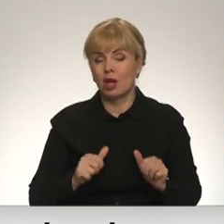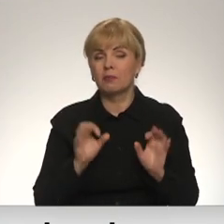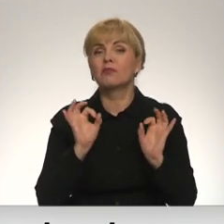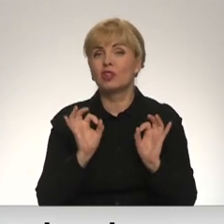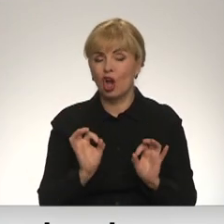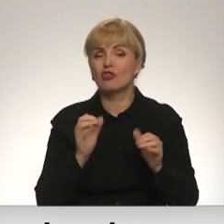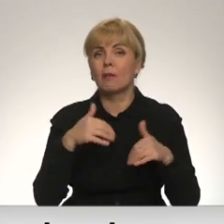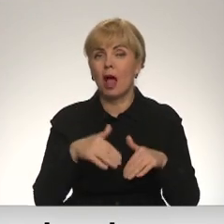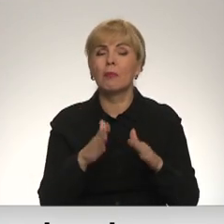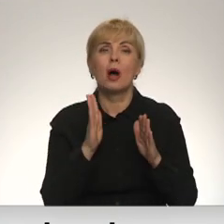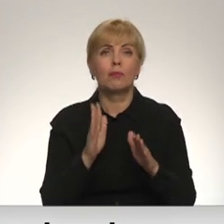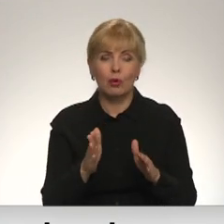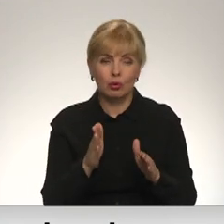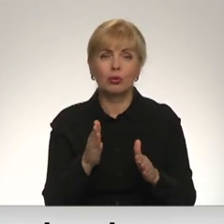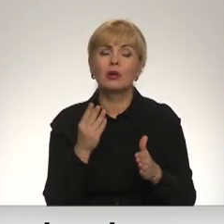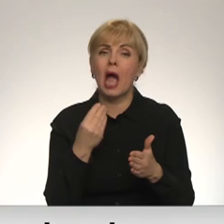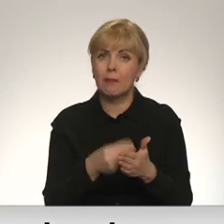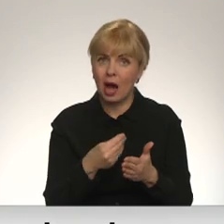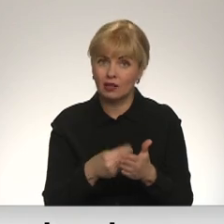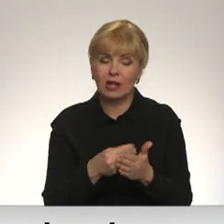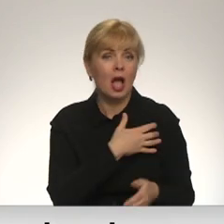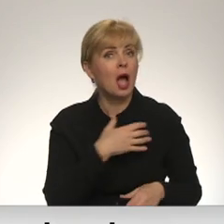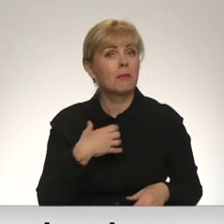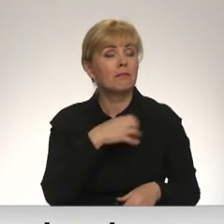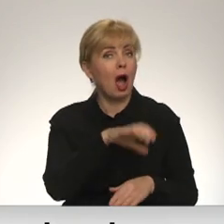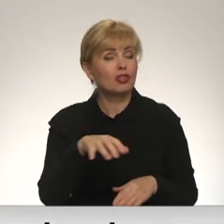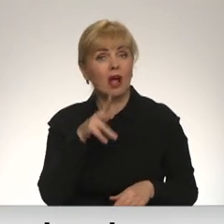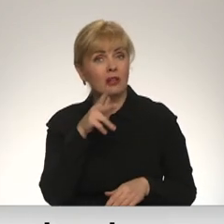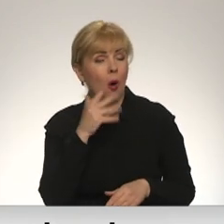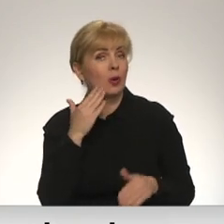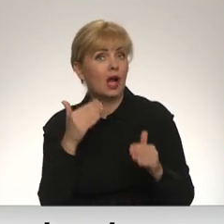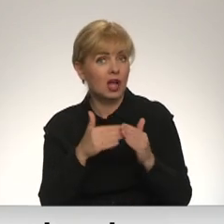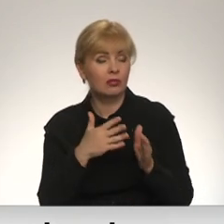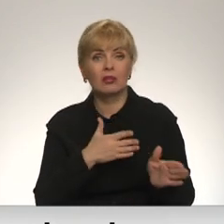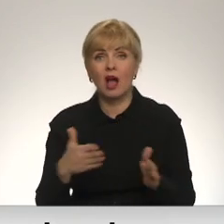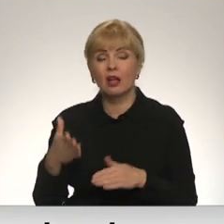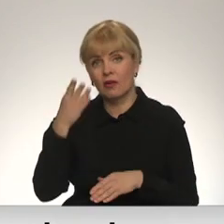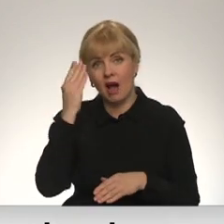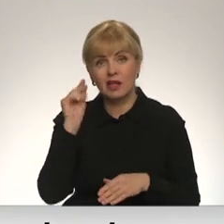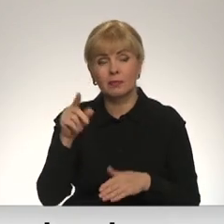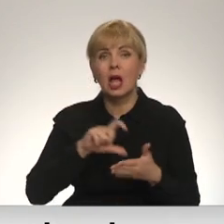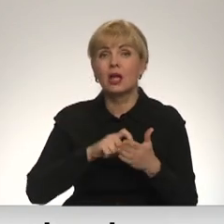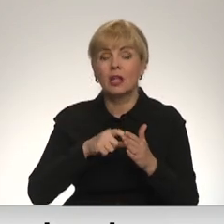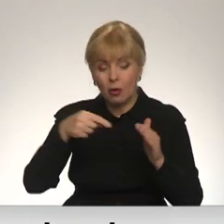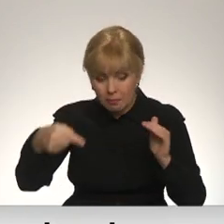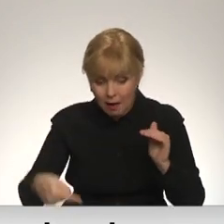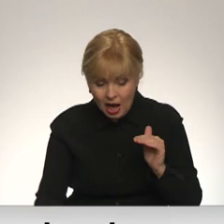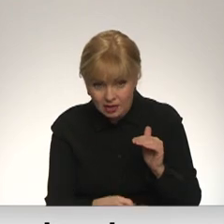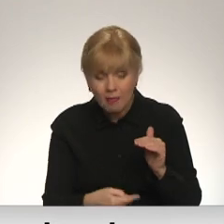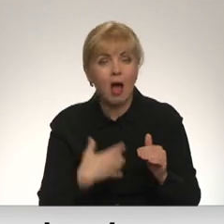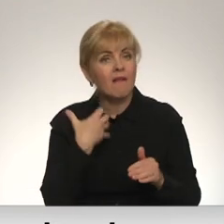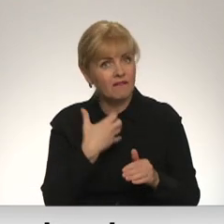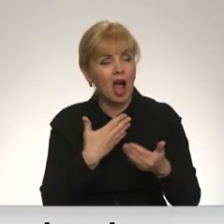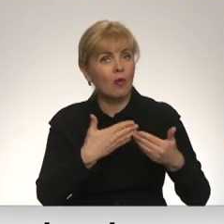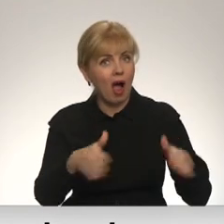šis lēmums būtu jāpārvērtē. Arī pašvaldības Daugavpilī un Rēzeknē gatavas aizmirstās telpas pazemē atkal atvērt